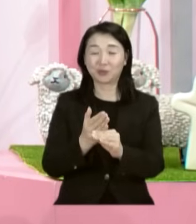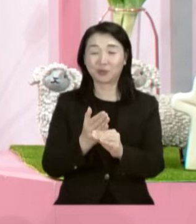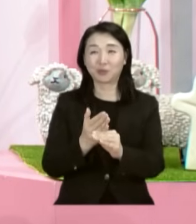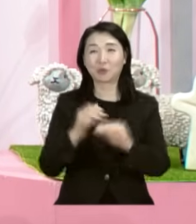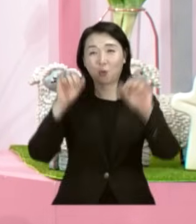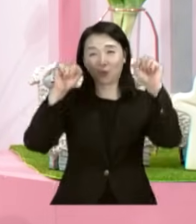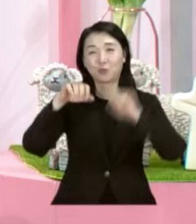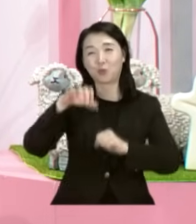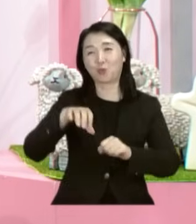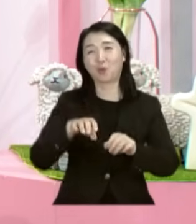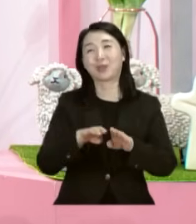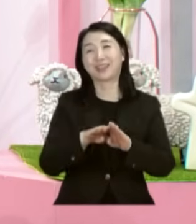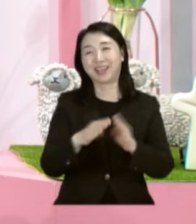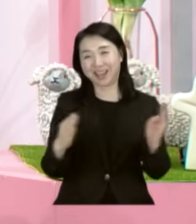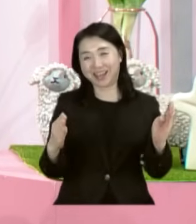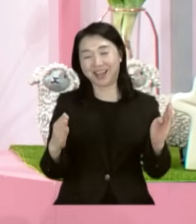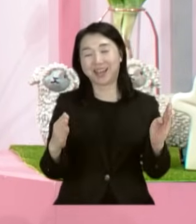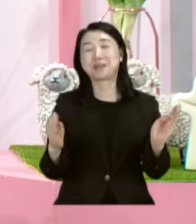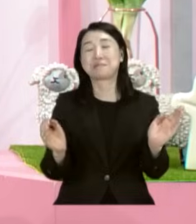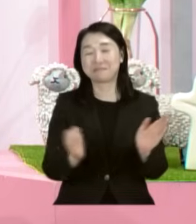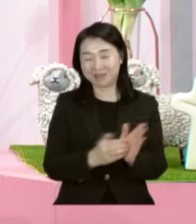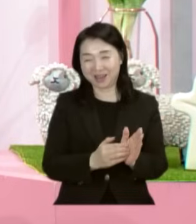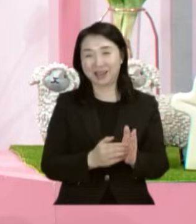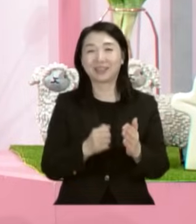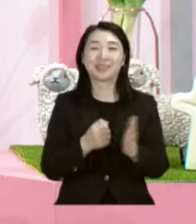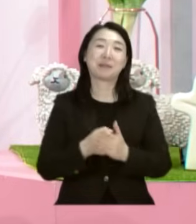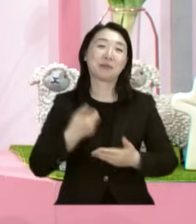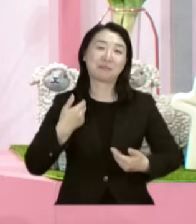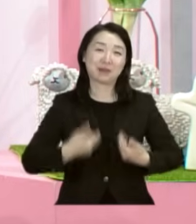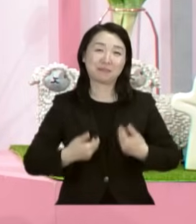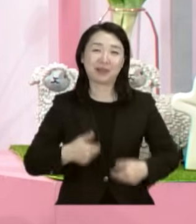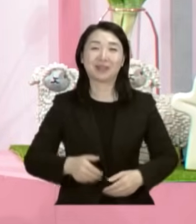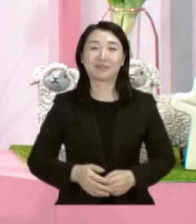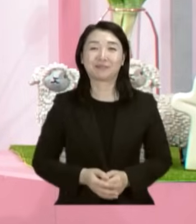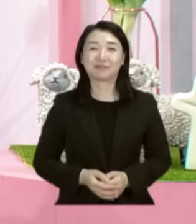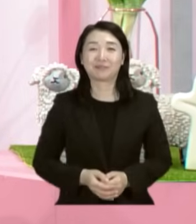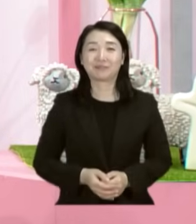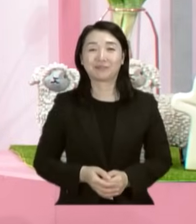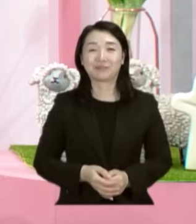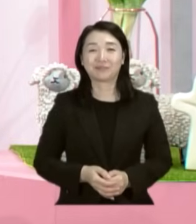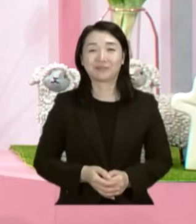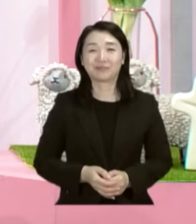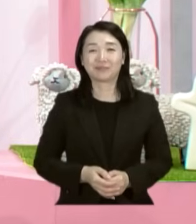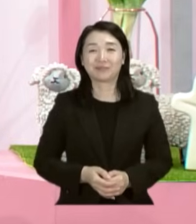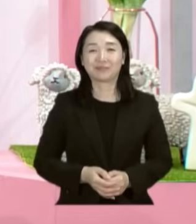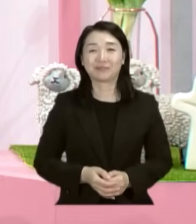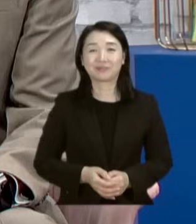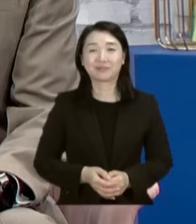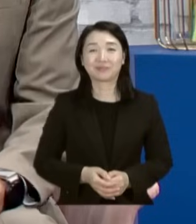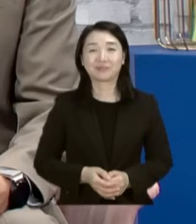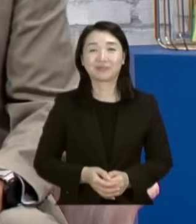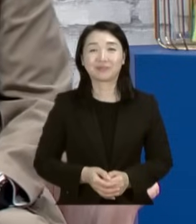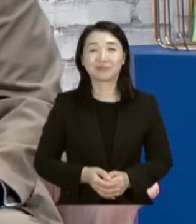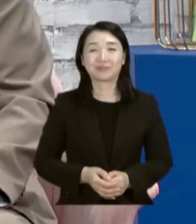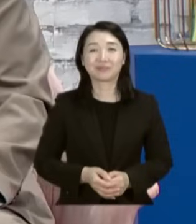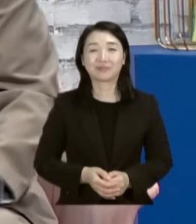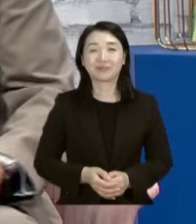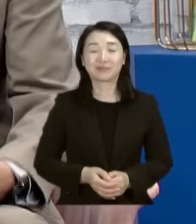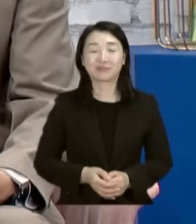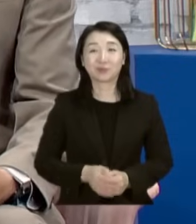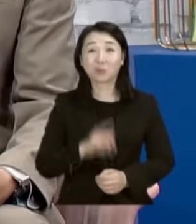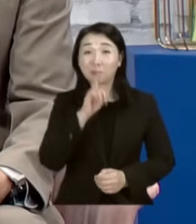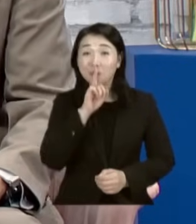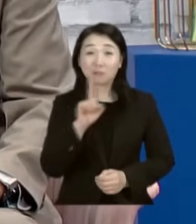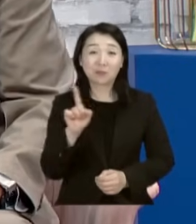체육관을 또 개관을 했어요 그러셨군요 그래서 그것 때문에 조금 바빠가지고네 경사가 겹쳤네 근데